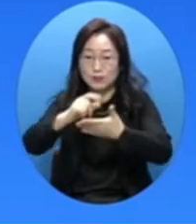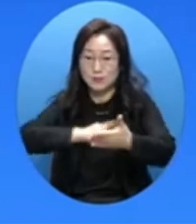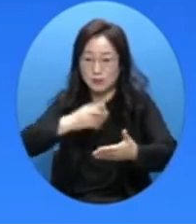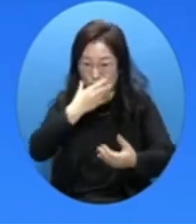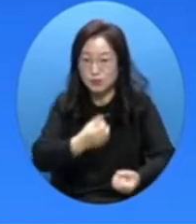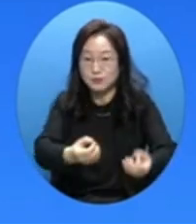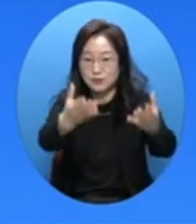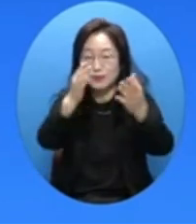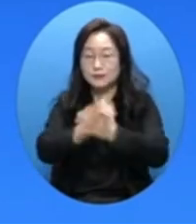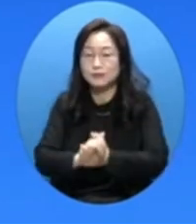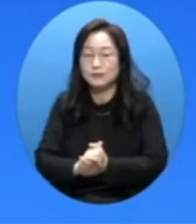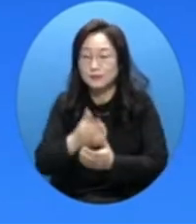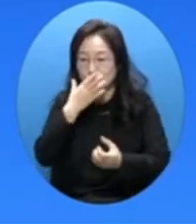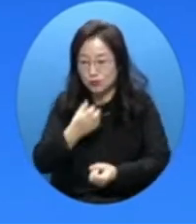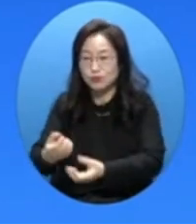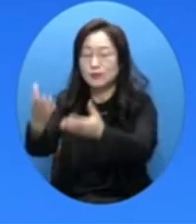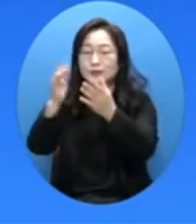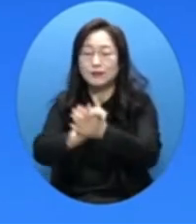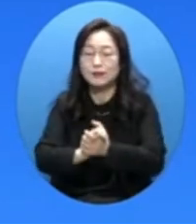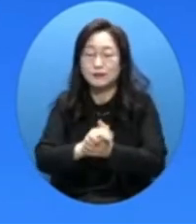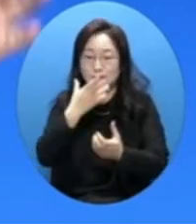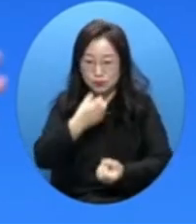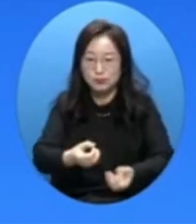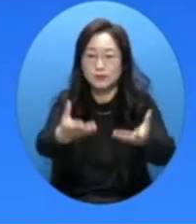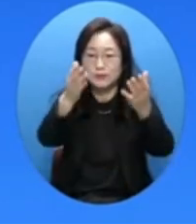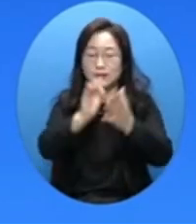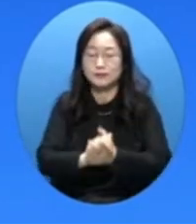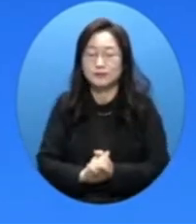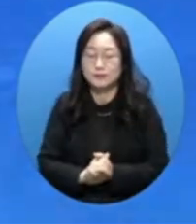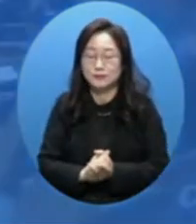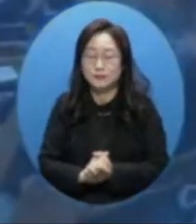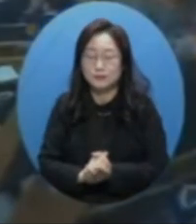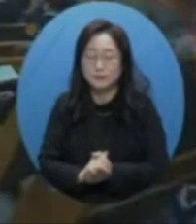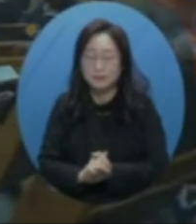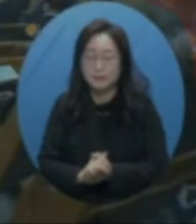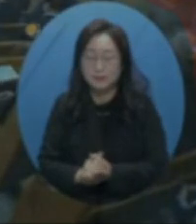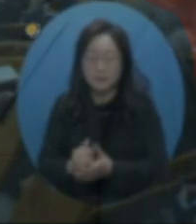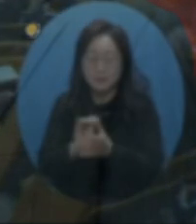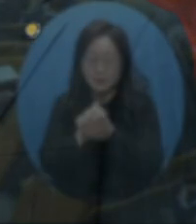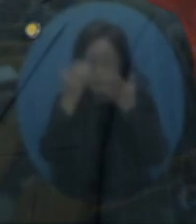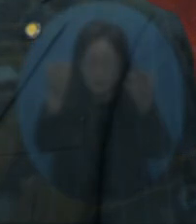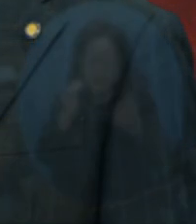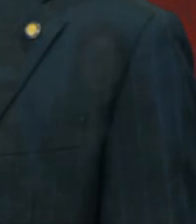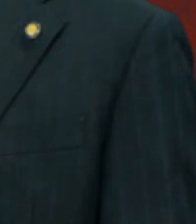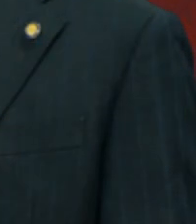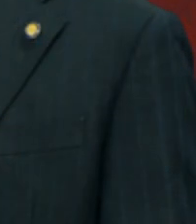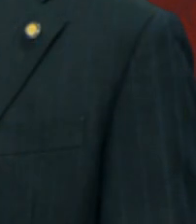주님으로 축원합니다. 축원합니다. 축원합니다. 기도하겠습니다.